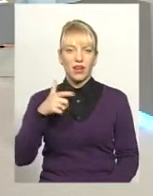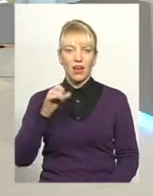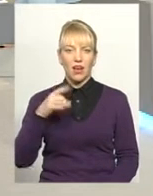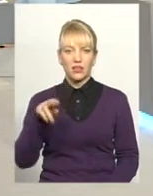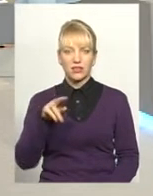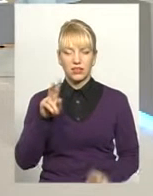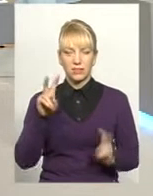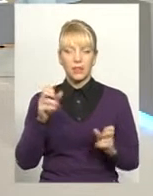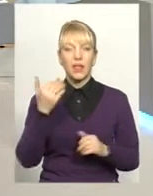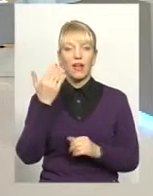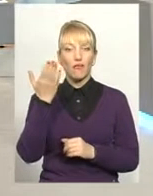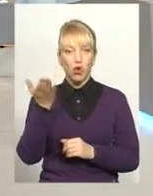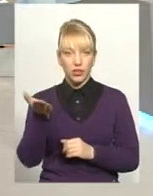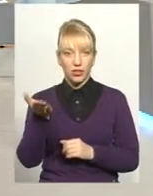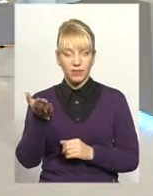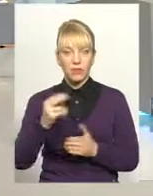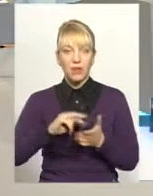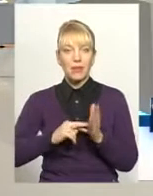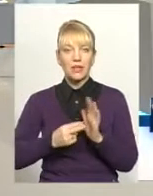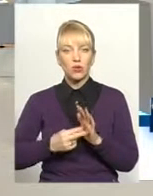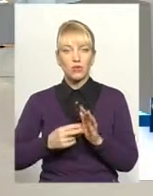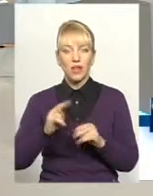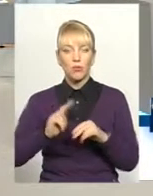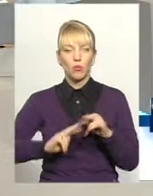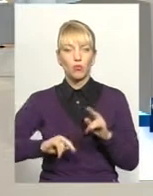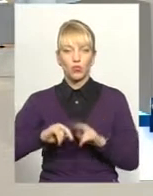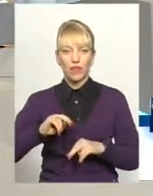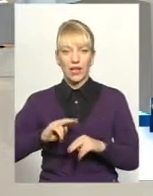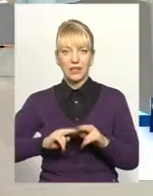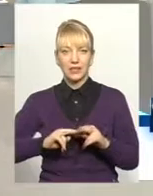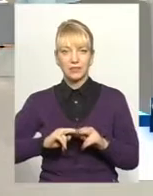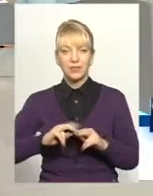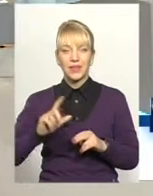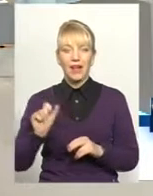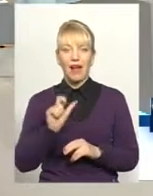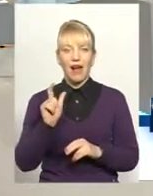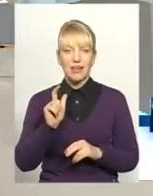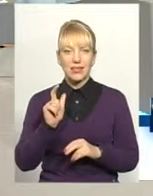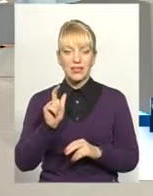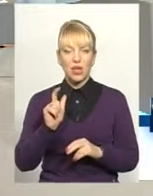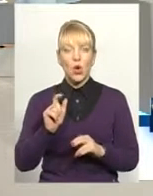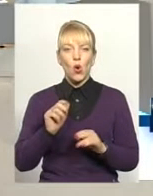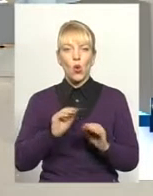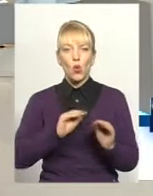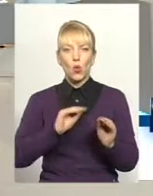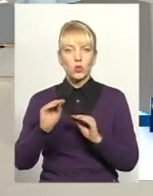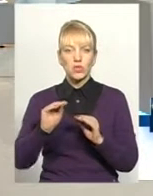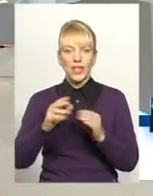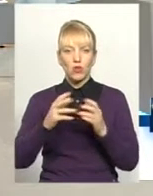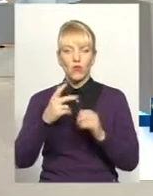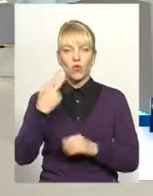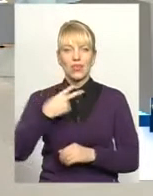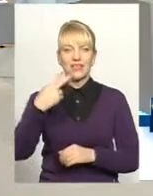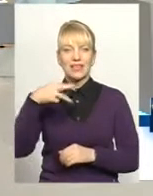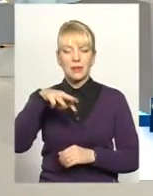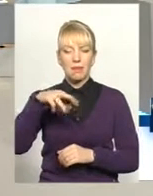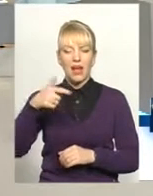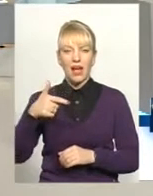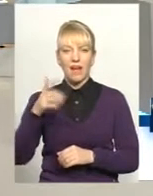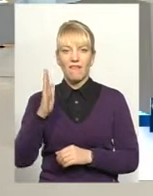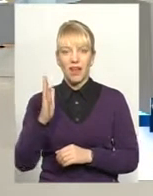Вони планували побудувати біогазову установку на 20 МВт, значить, щоб виробляти електричну